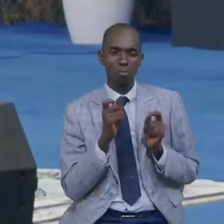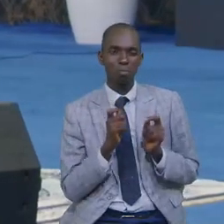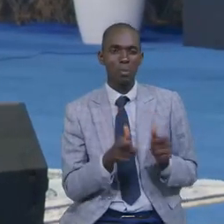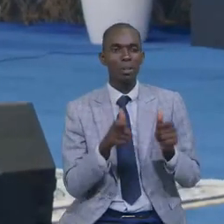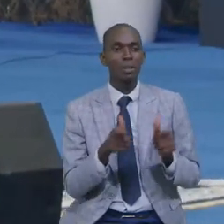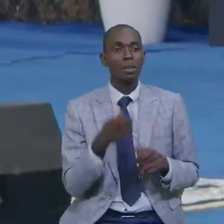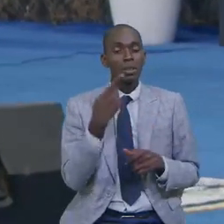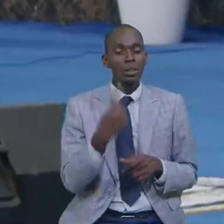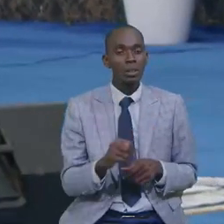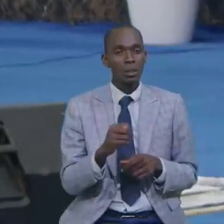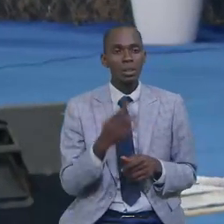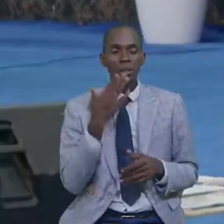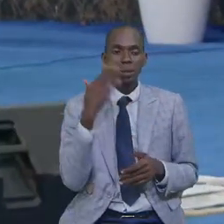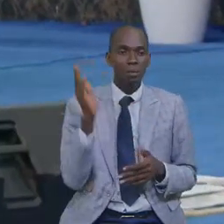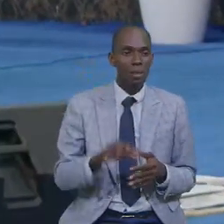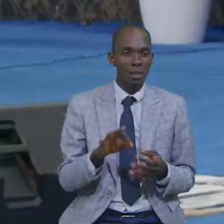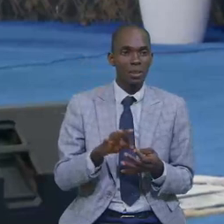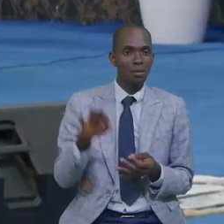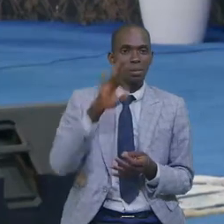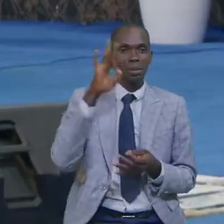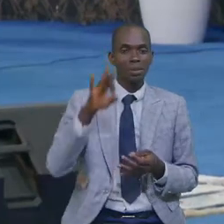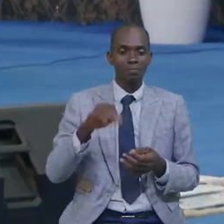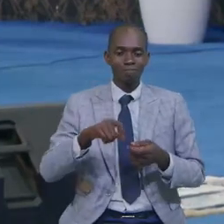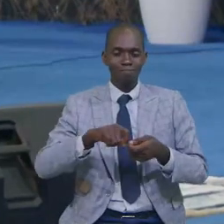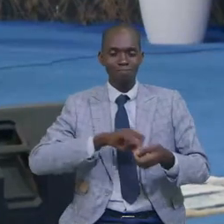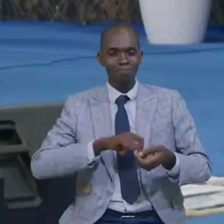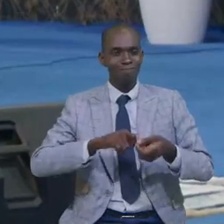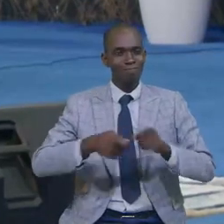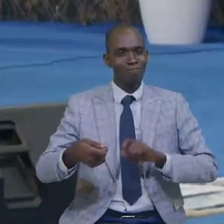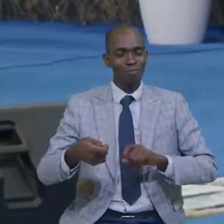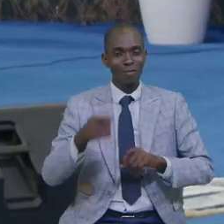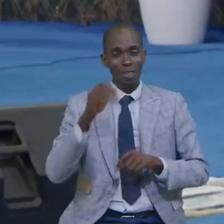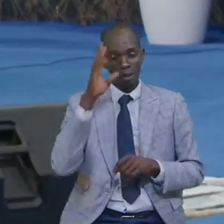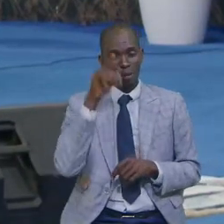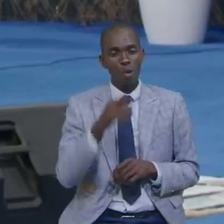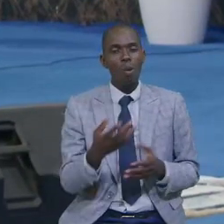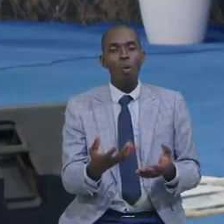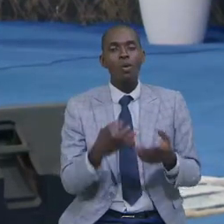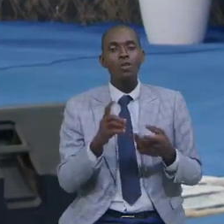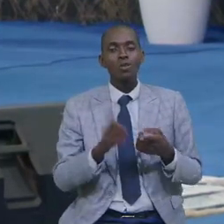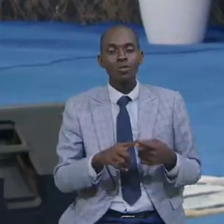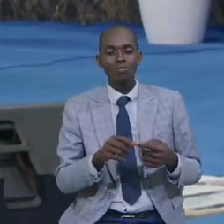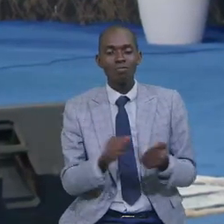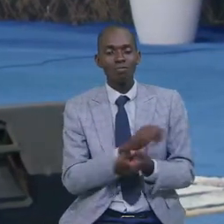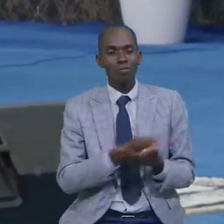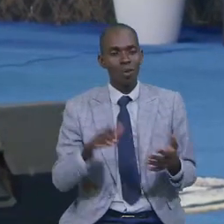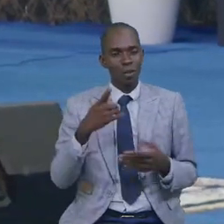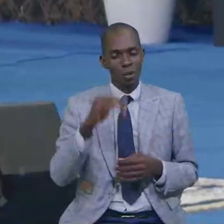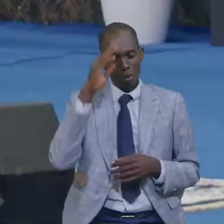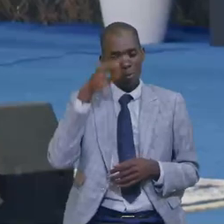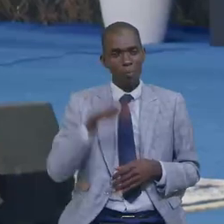et on lui a maintenant l'enfant et aussitôt que l'enfant a visé l'esprit la gitan